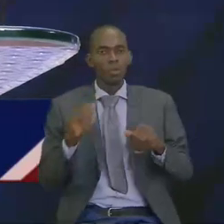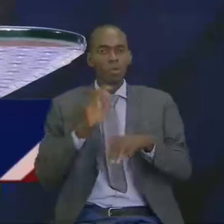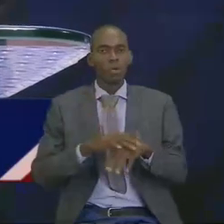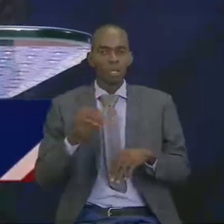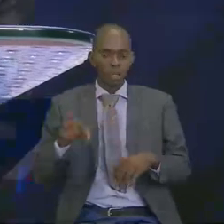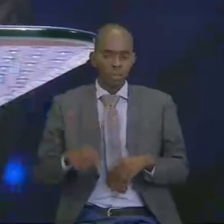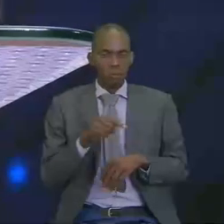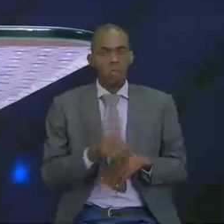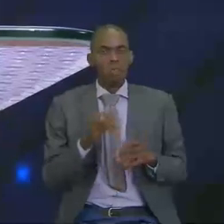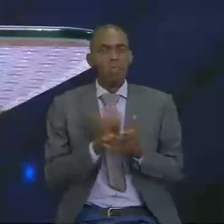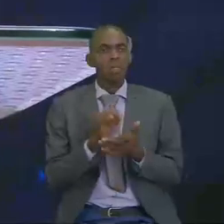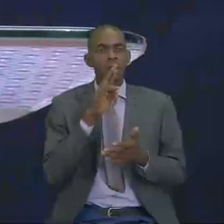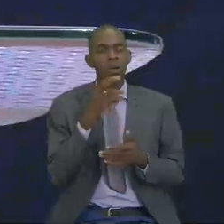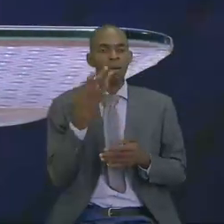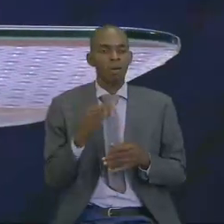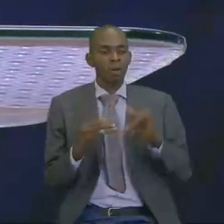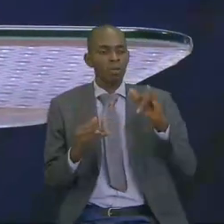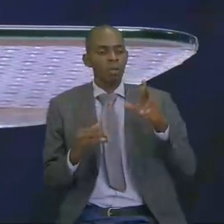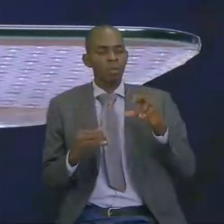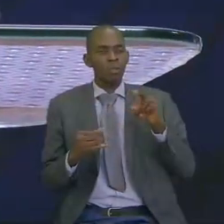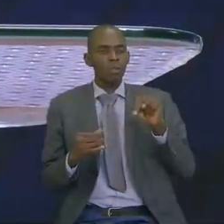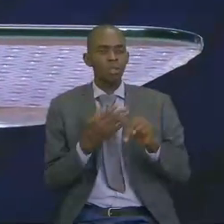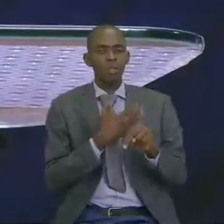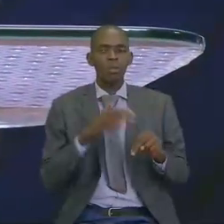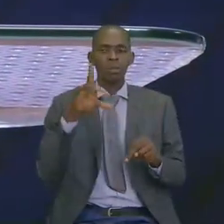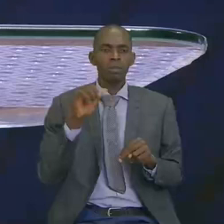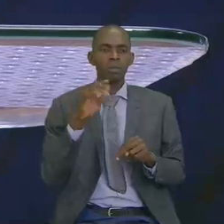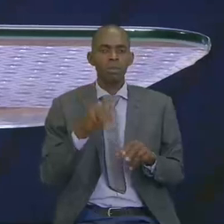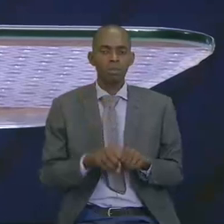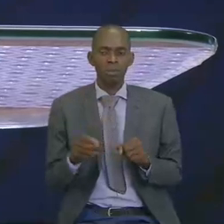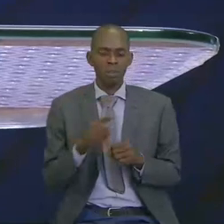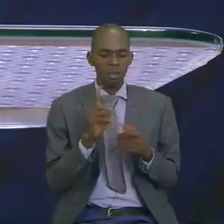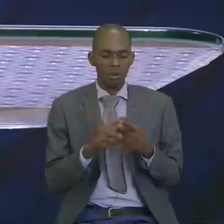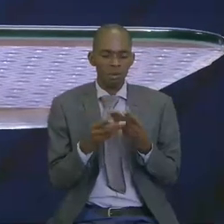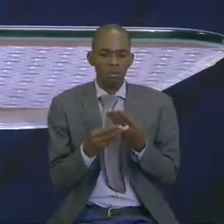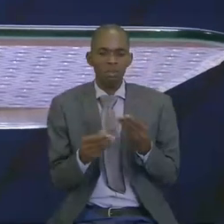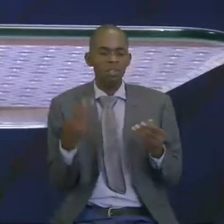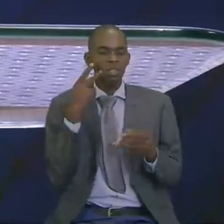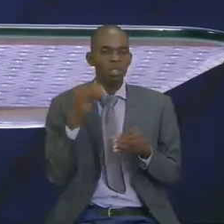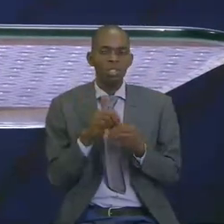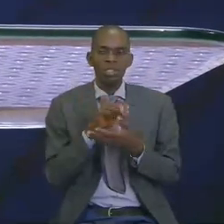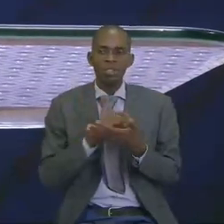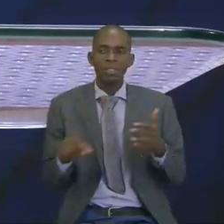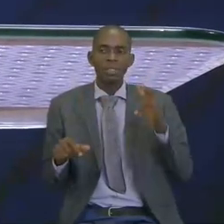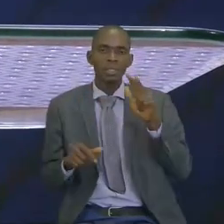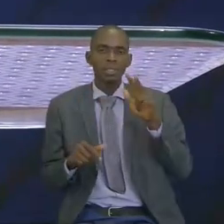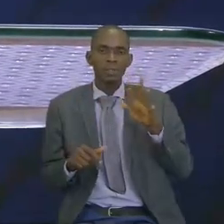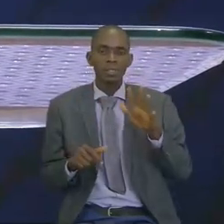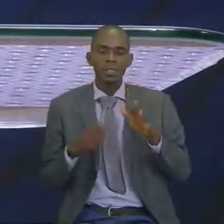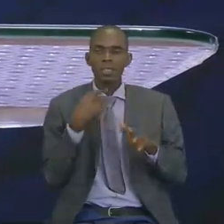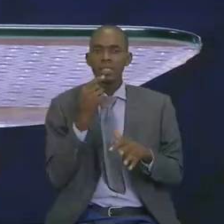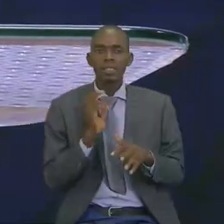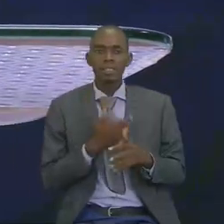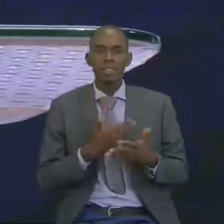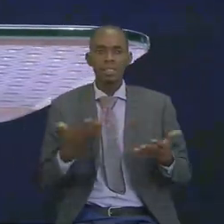et d'argent de la statue, frappa les pieds de fer et d'argile de la statue et les mit en pièces.